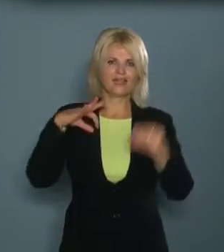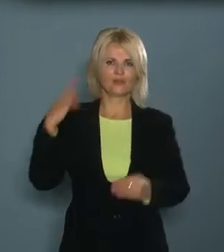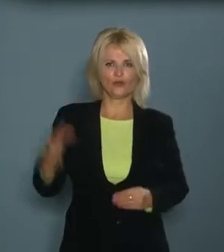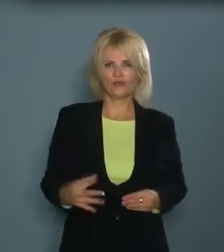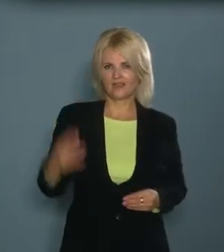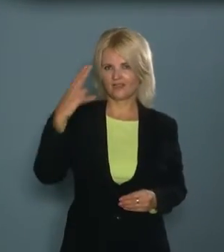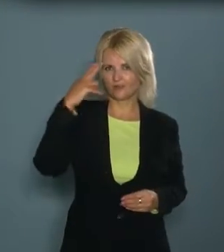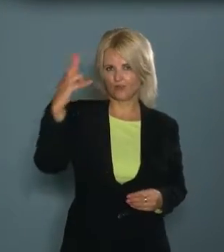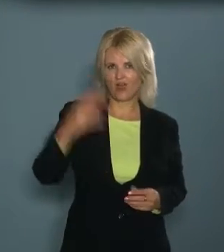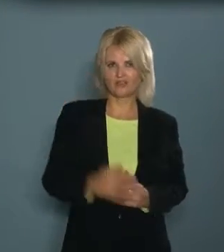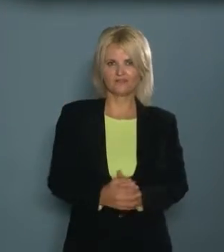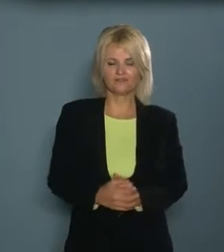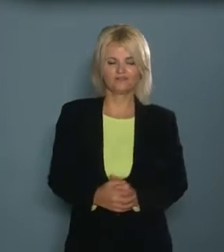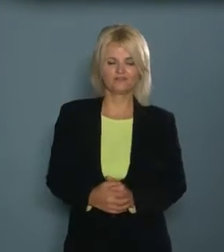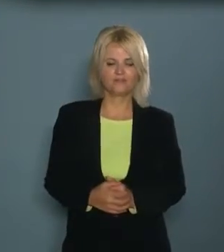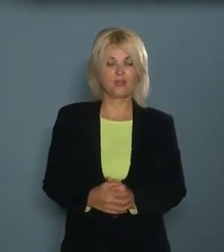urak!